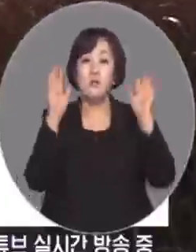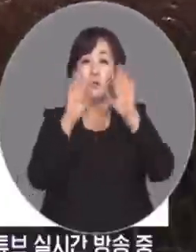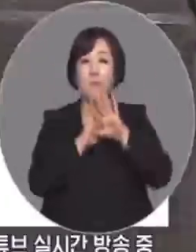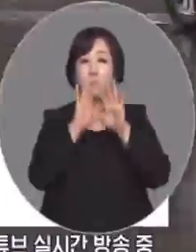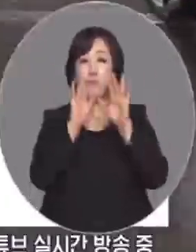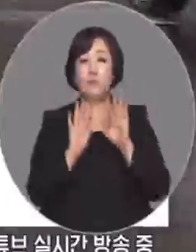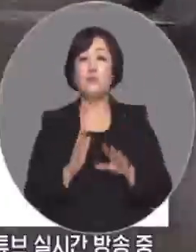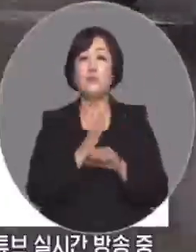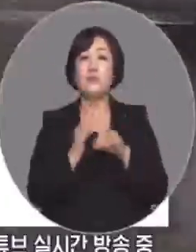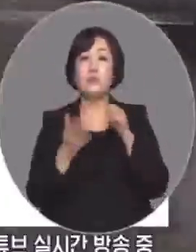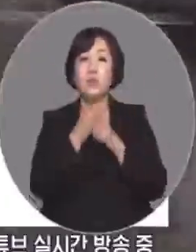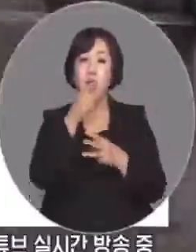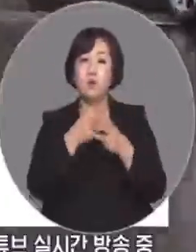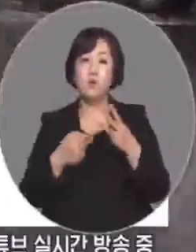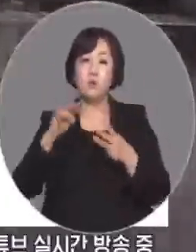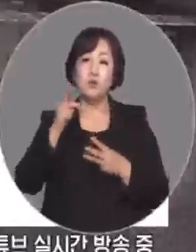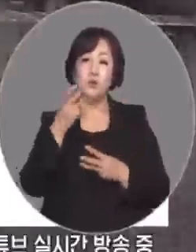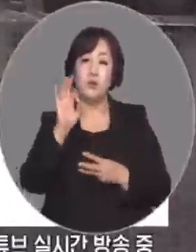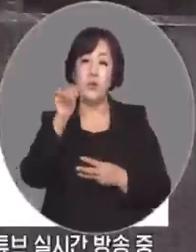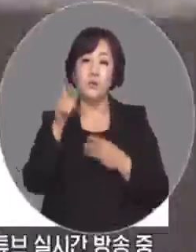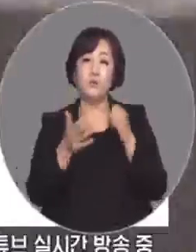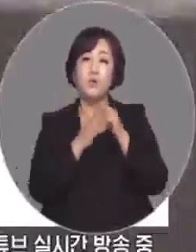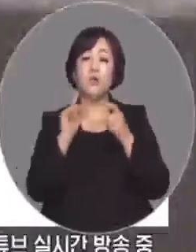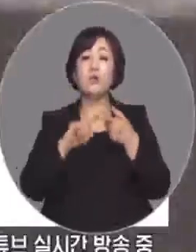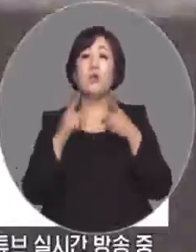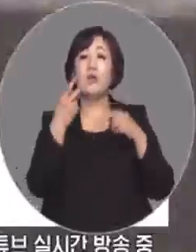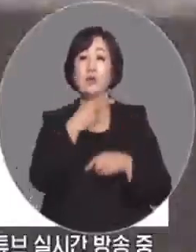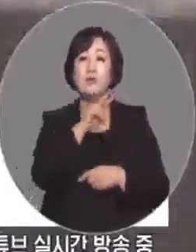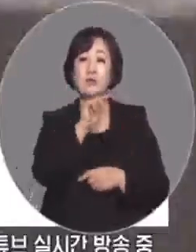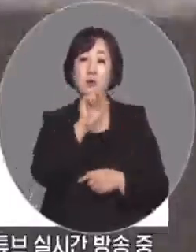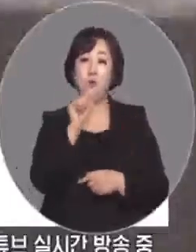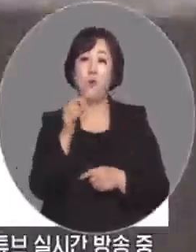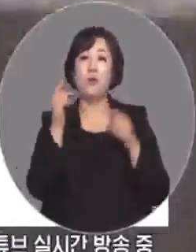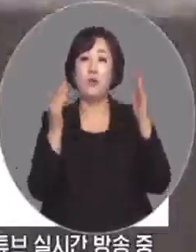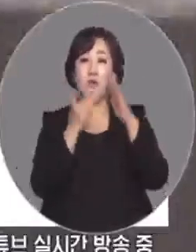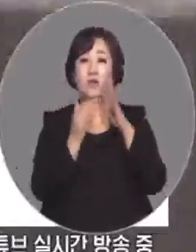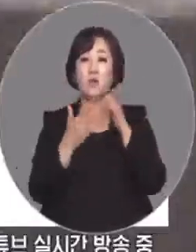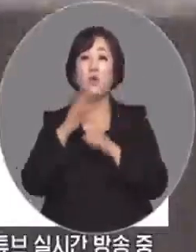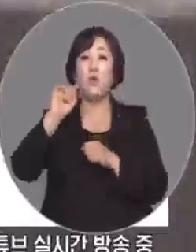내린 눈으로 울주군 상북면 성남터널 2.5km 구간과